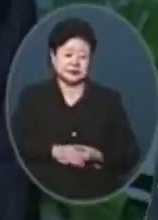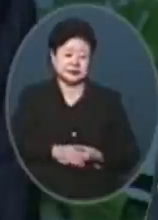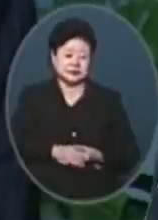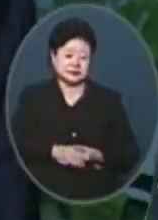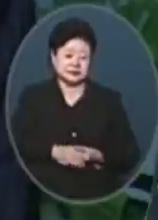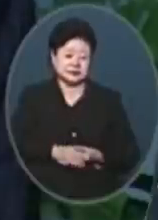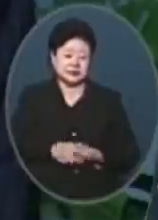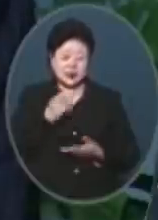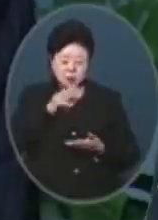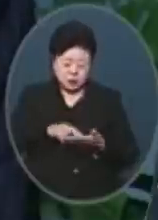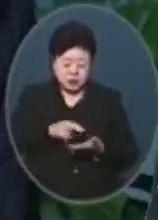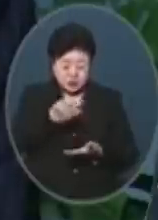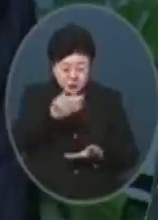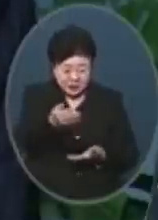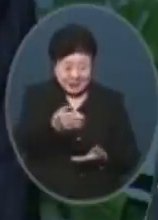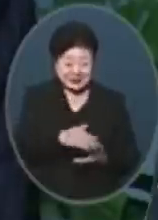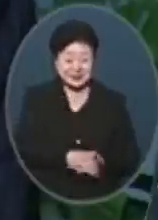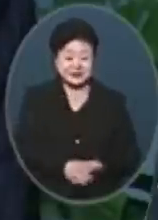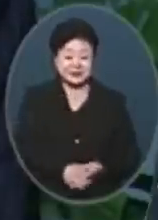편지를